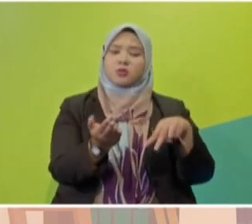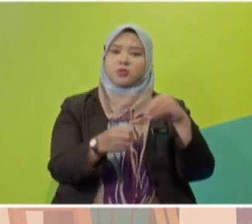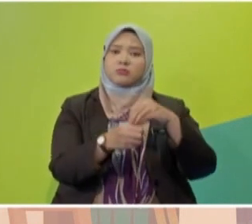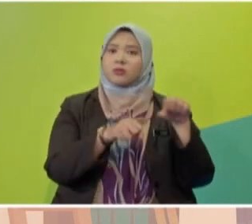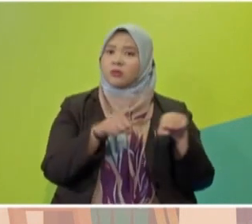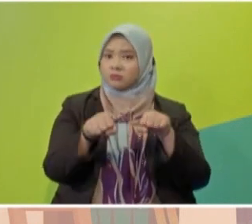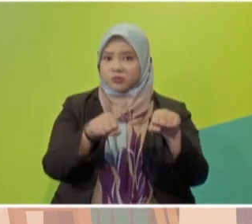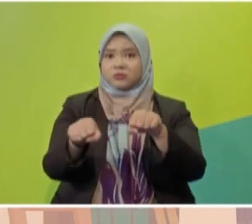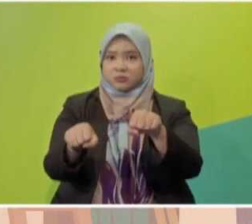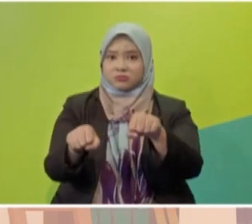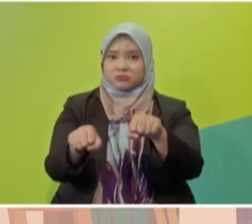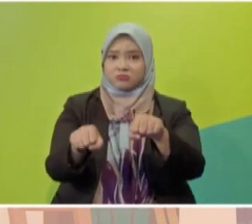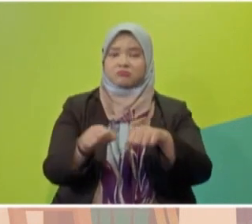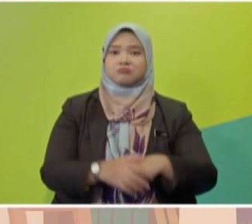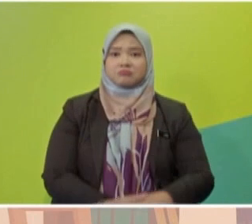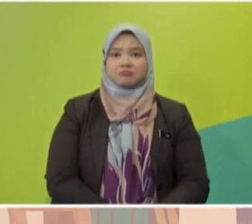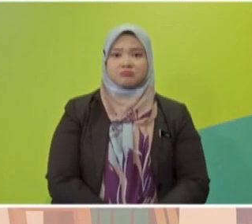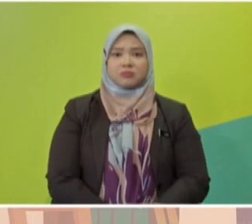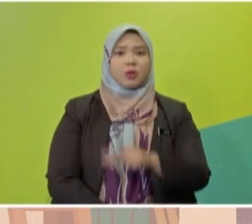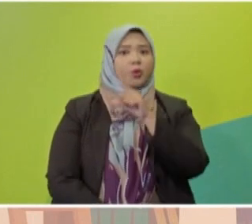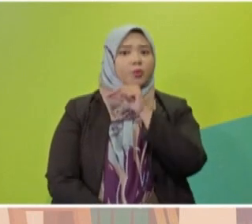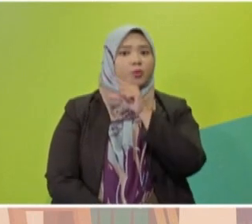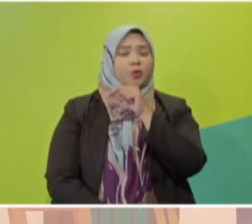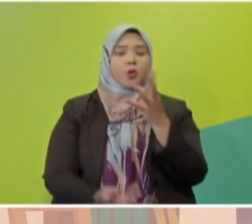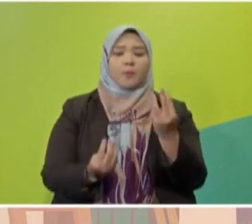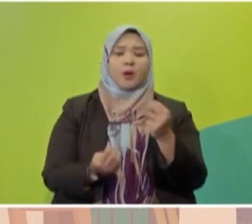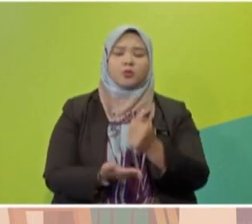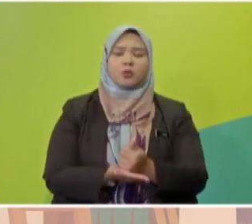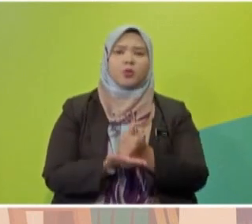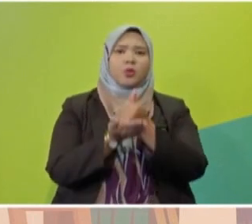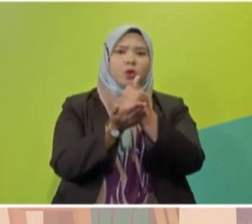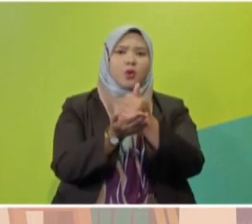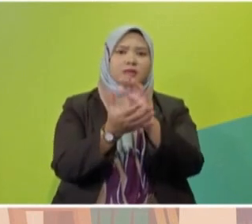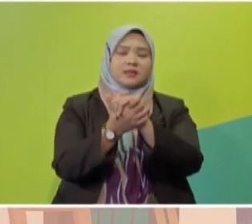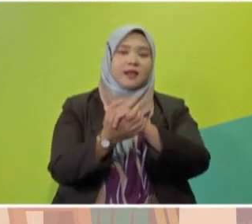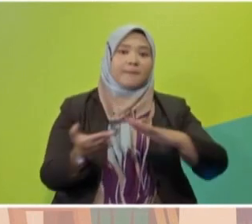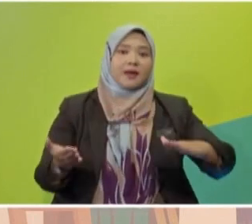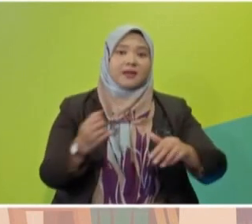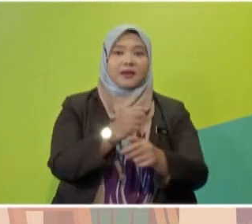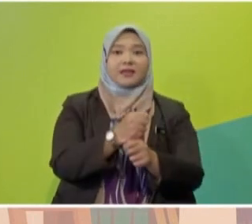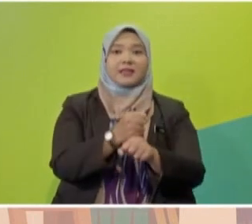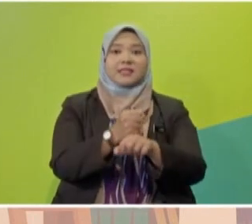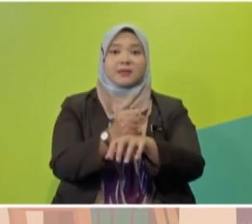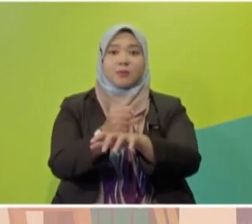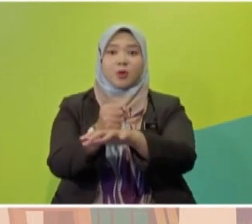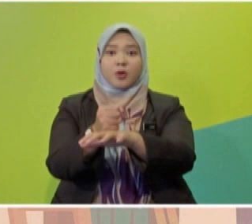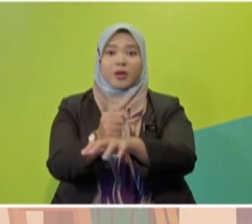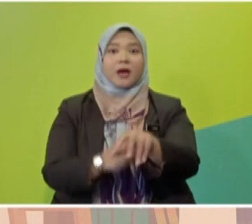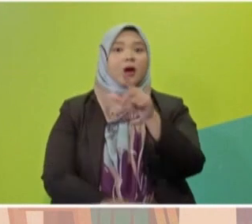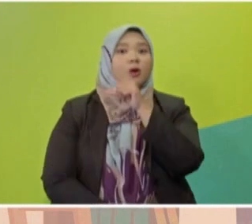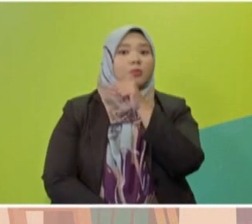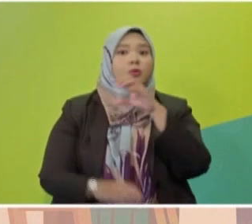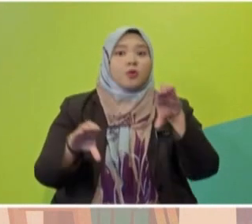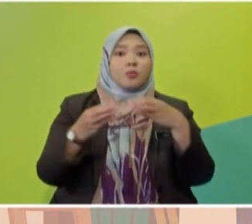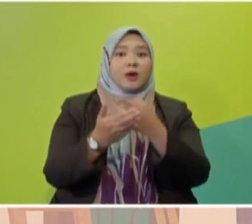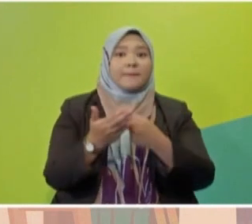menimpa semut. Burung merpati mahu menyelamatkan semut. Lalu memetik daun dan